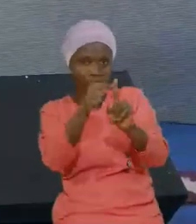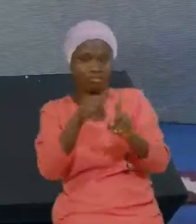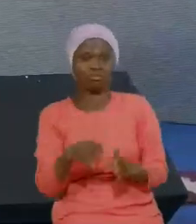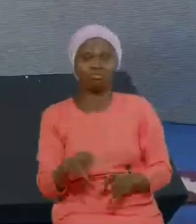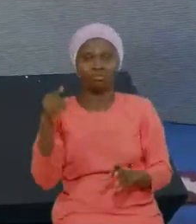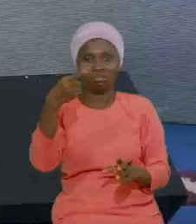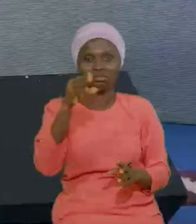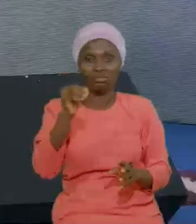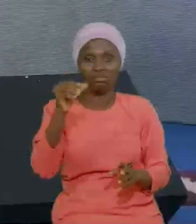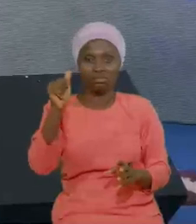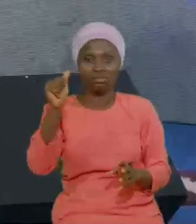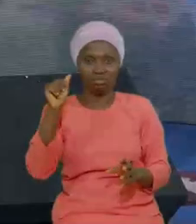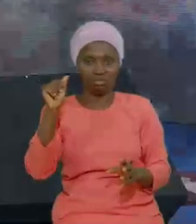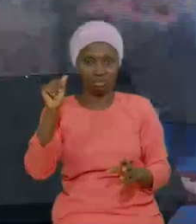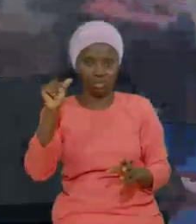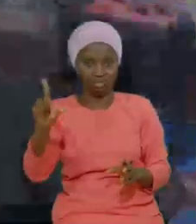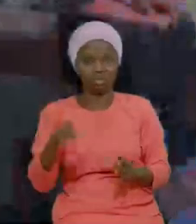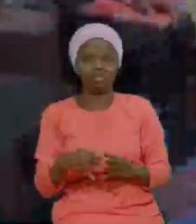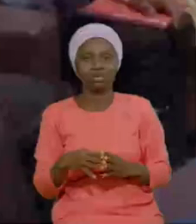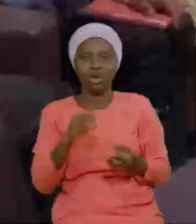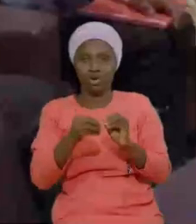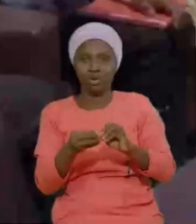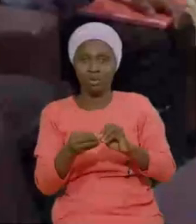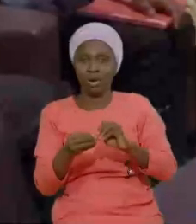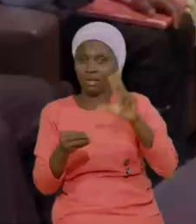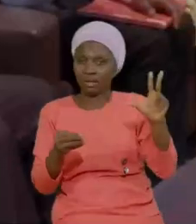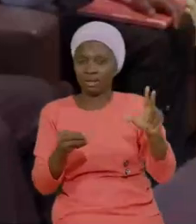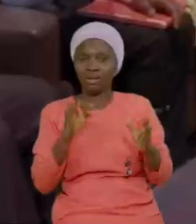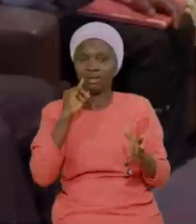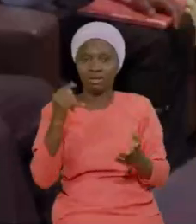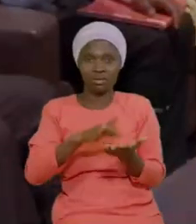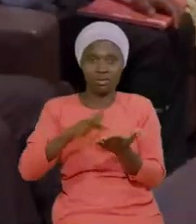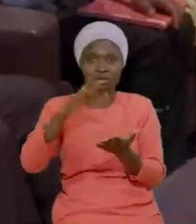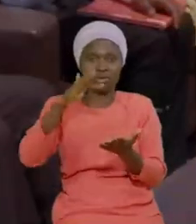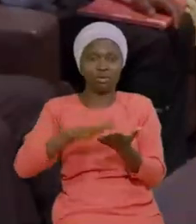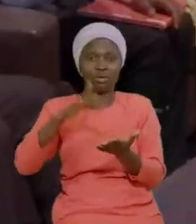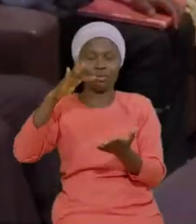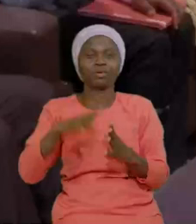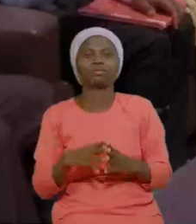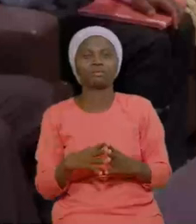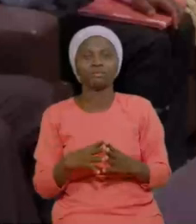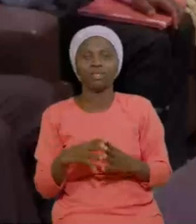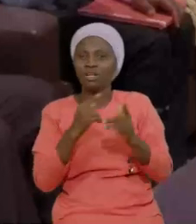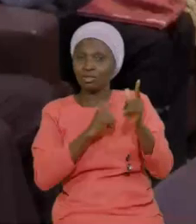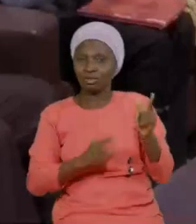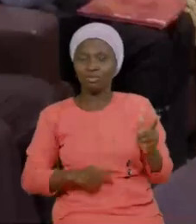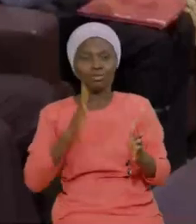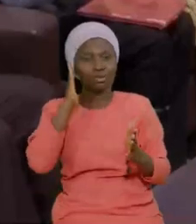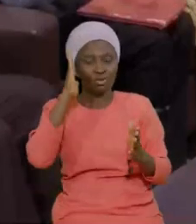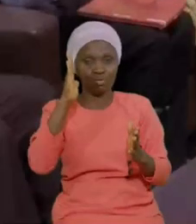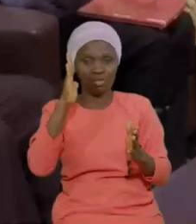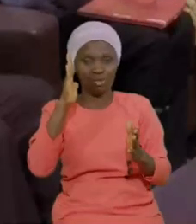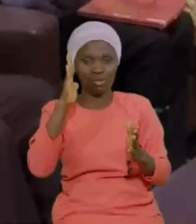le but. Le but que Dieu s'est fixé au-delà de tous nos buts. Deuxièmement, le but. Troisièmement, c'est la